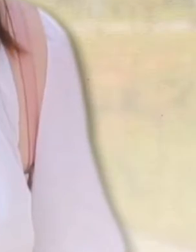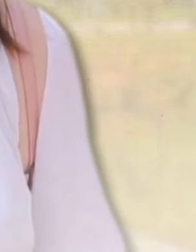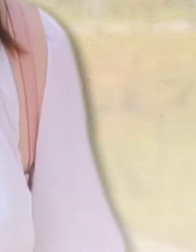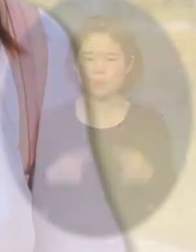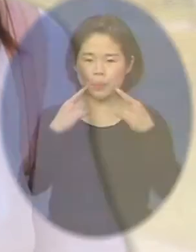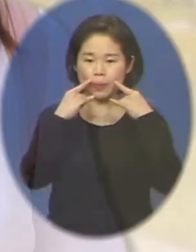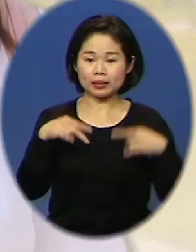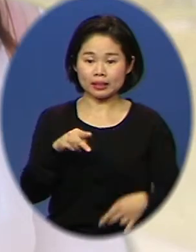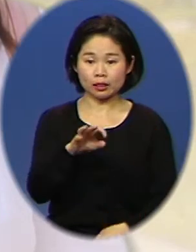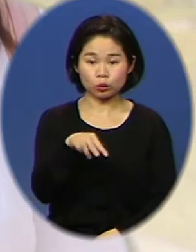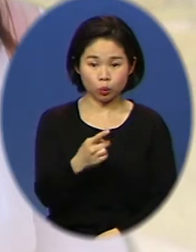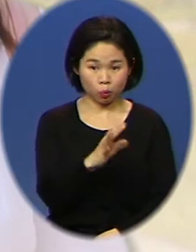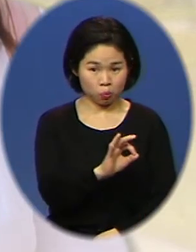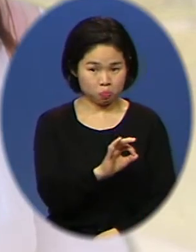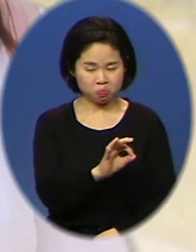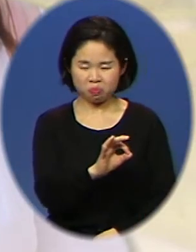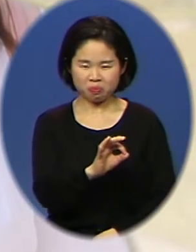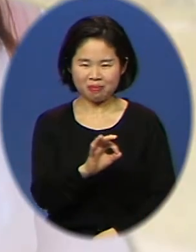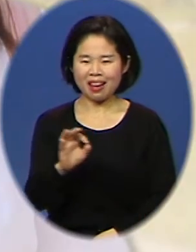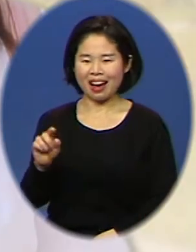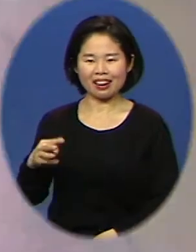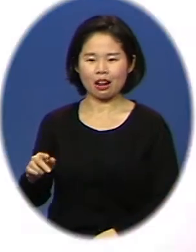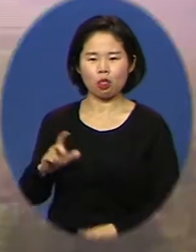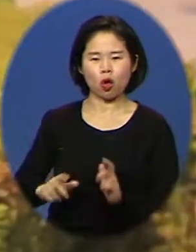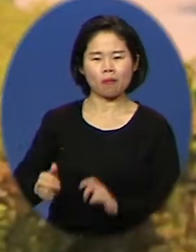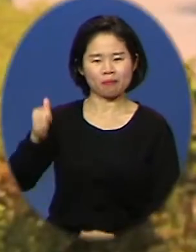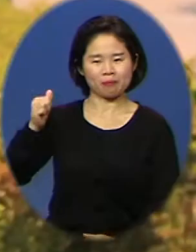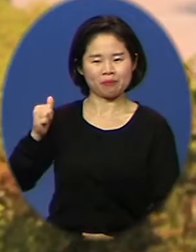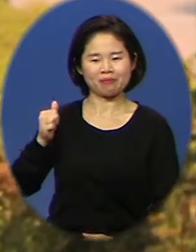프랑스 샹송보다 아리랑을 더 좋아하는 에바.